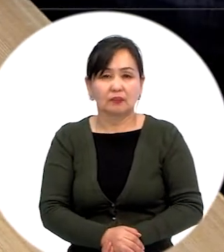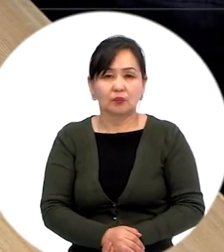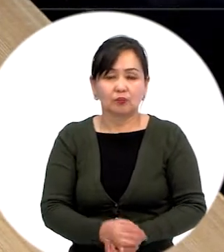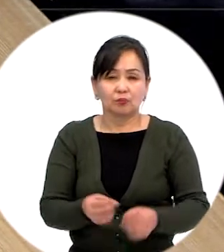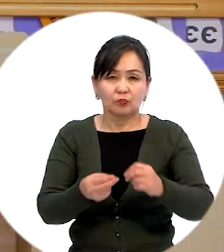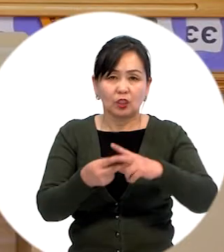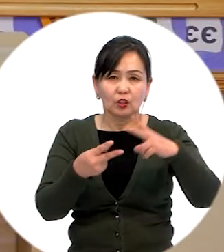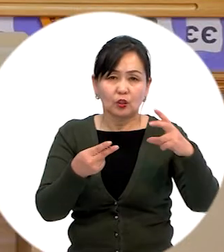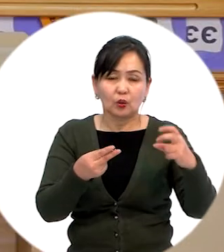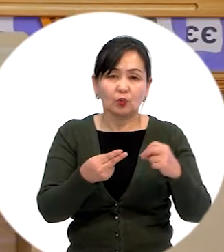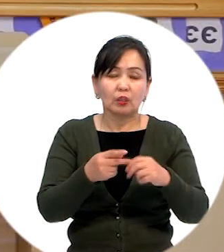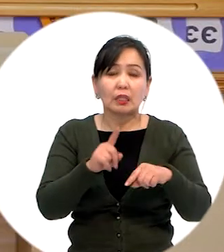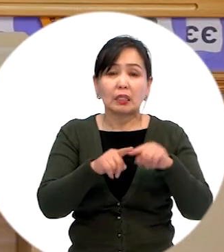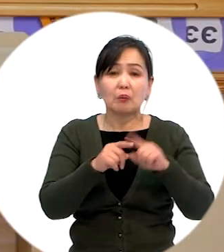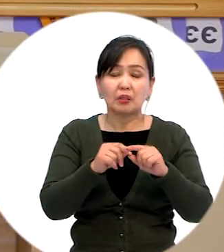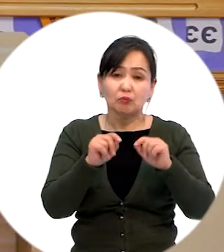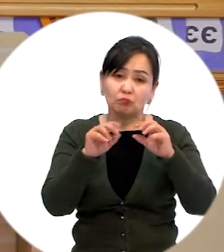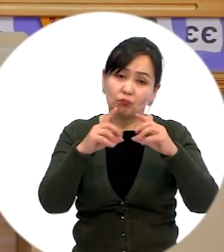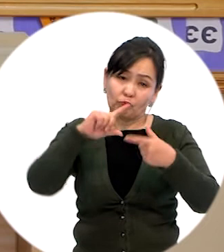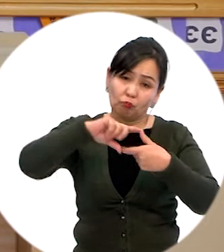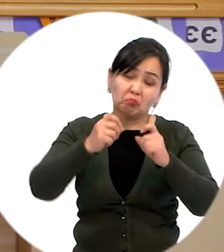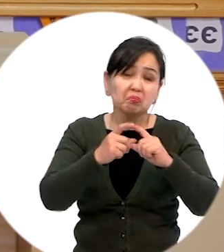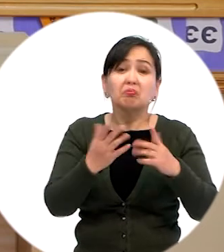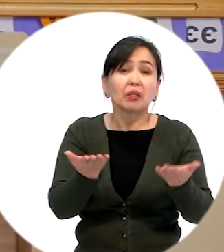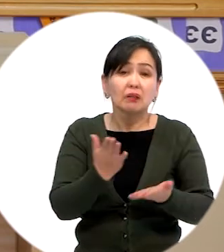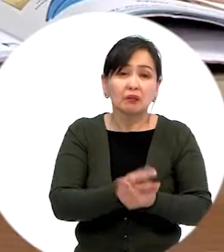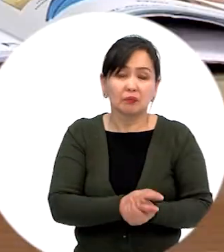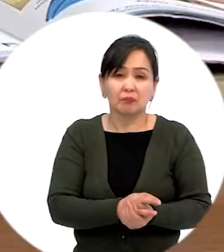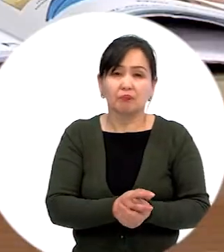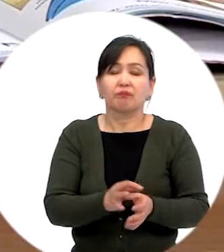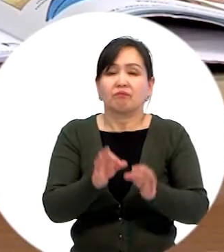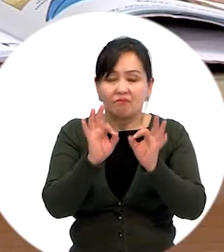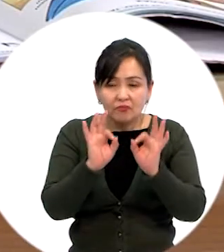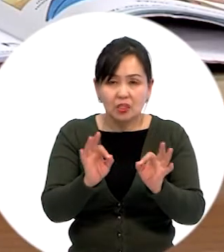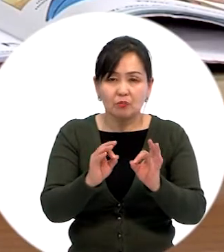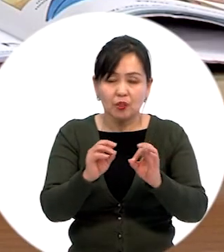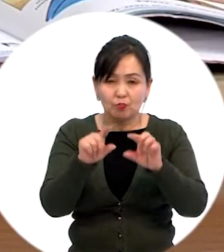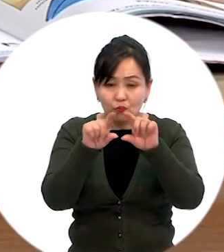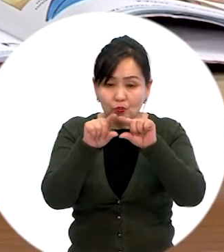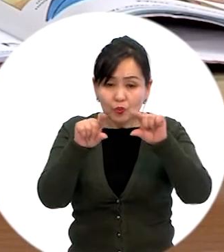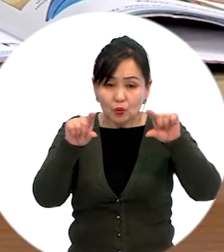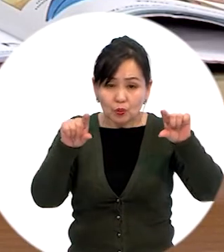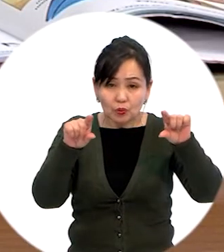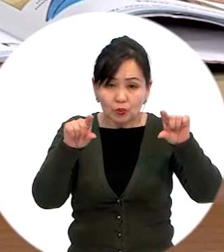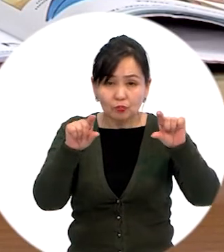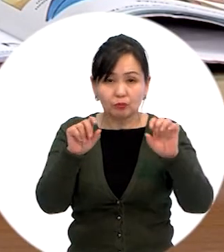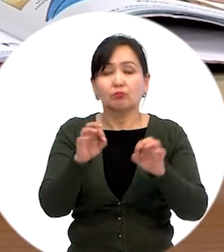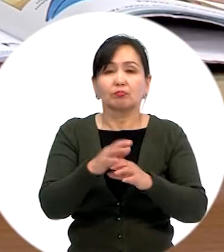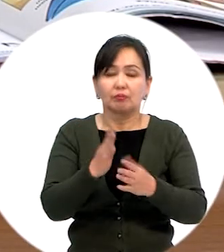За лов маань ямар хэлбэртэй байдаг вүлээ? За мэдээж урт гонцгой. За тэгээд